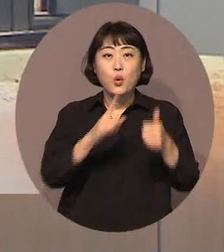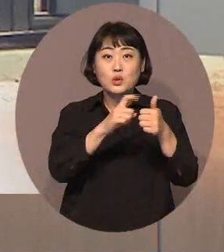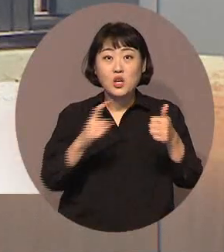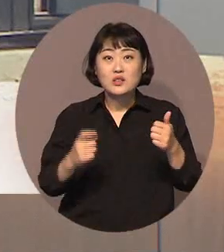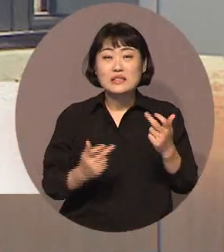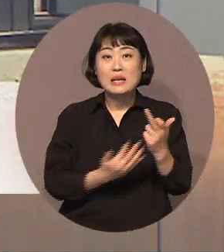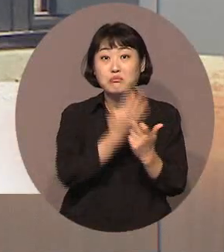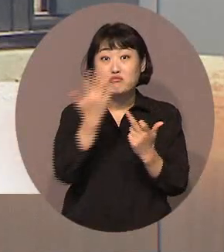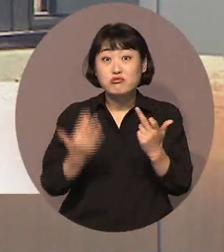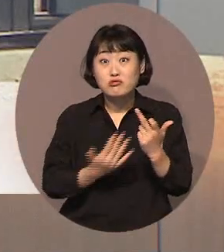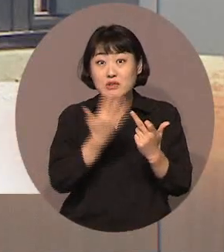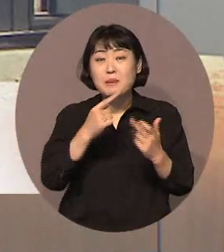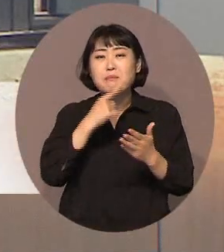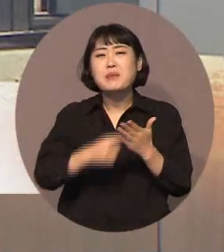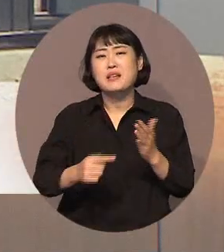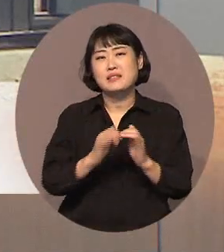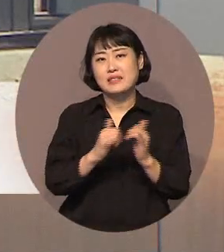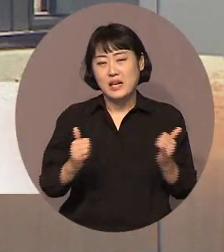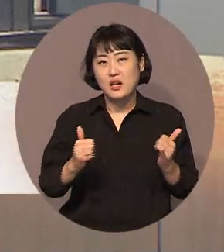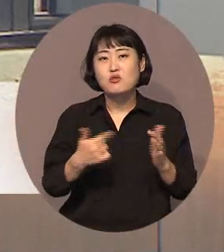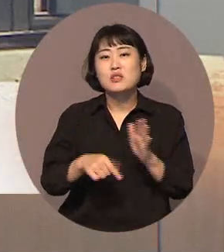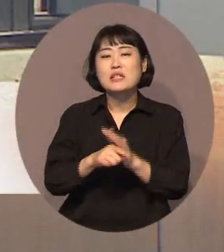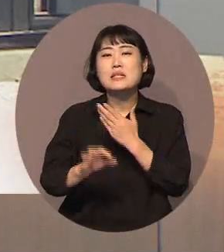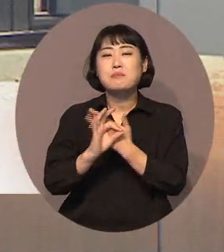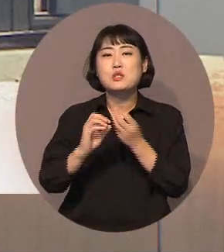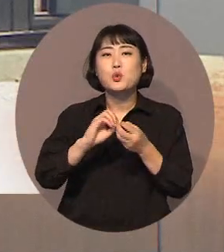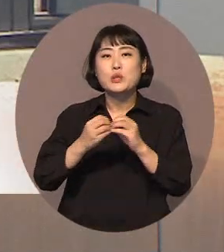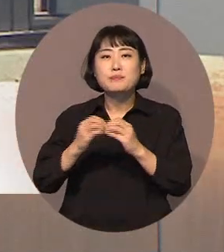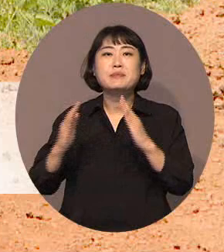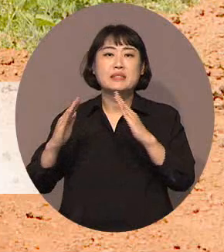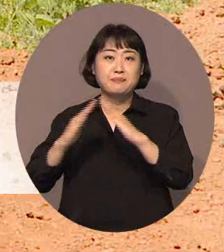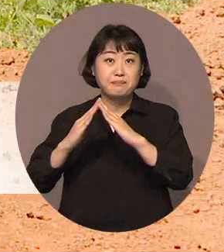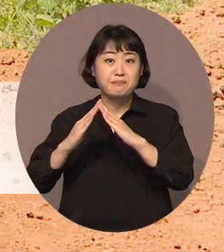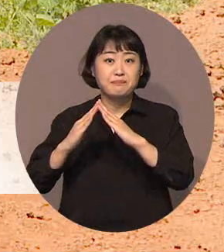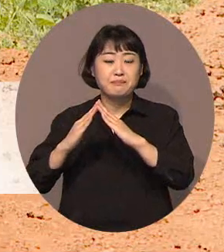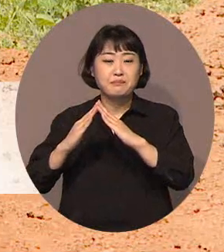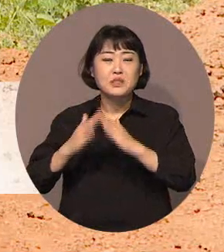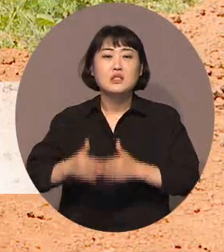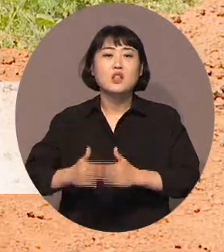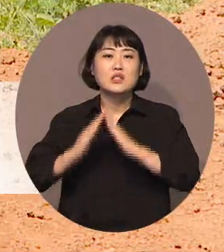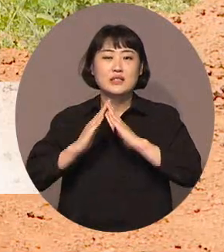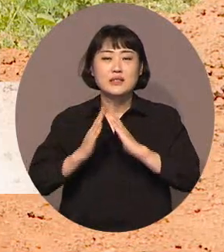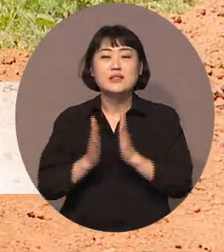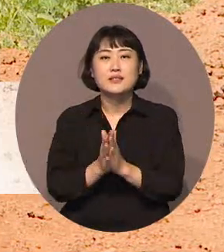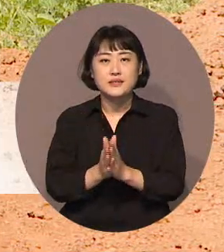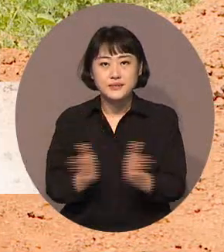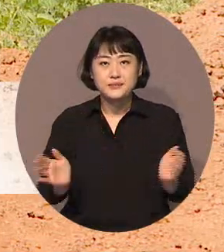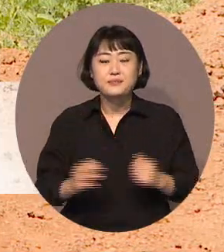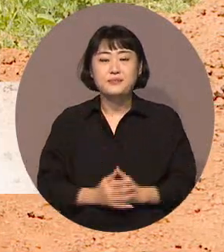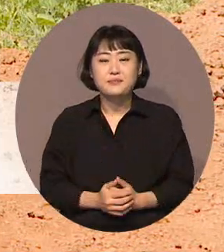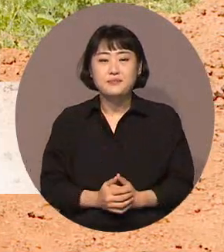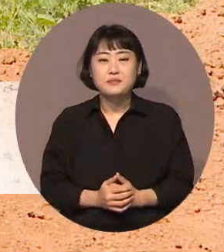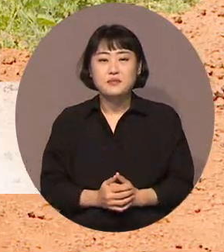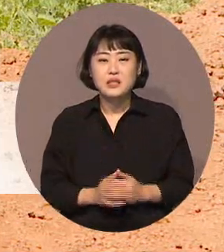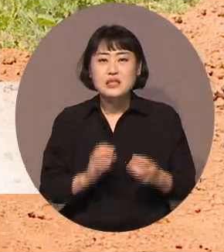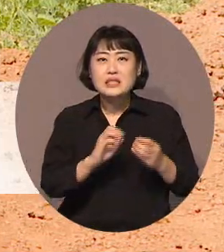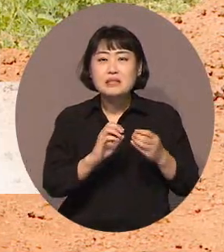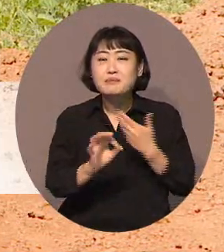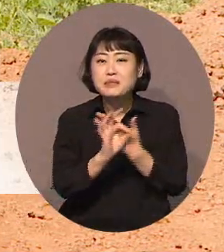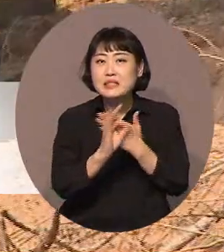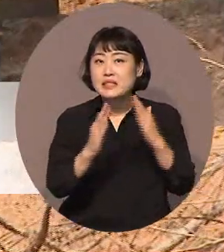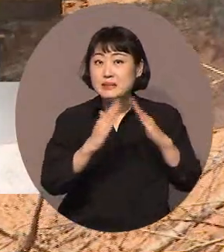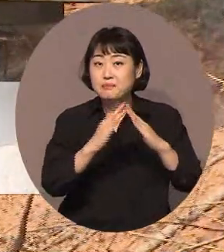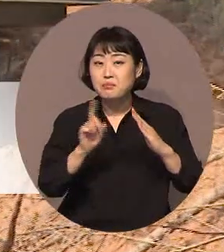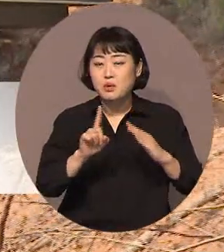홍성 산불에 피해 이재민을 위해 주문제작한 임시 주거용 조립주택이 설치해 들어갔습니다 임시 주거용